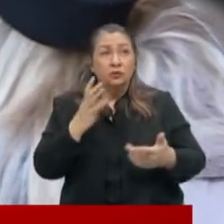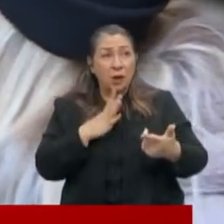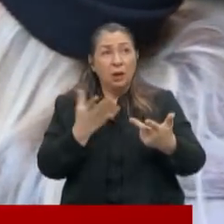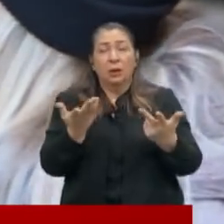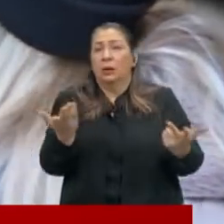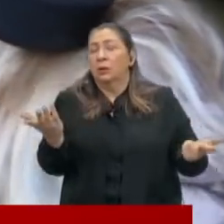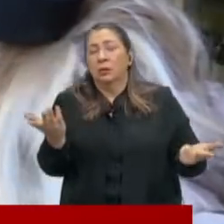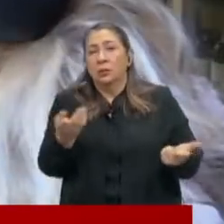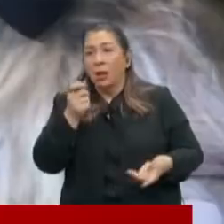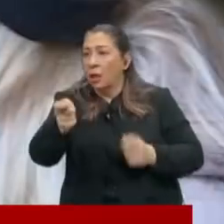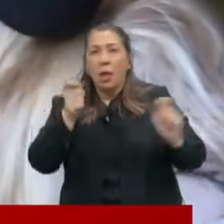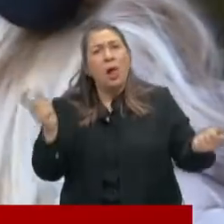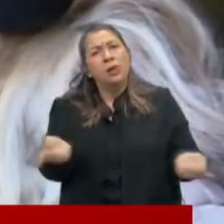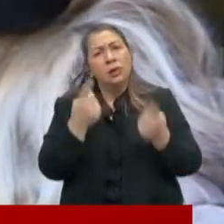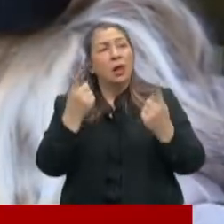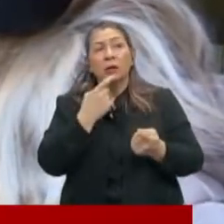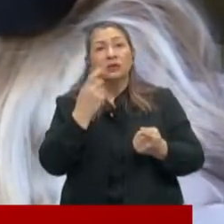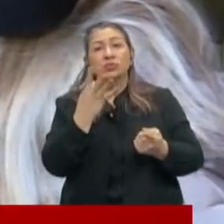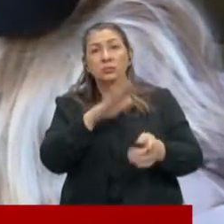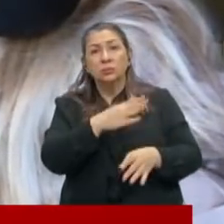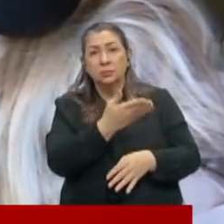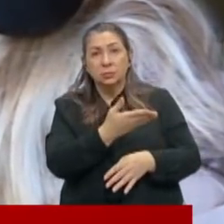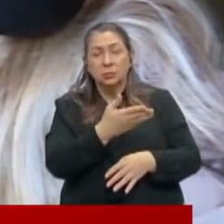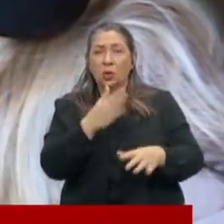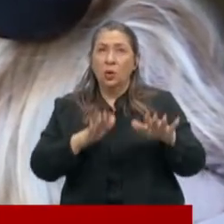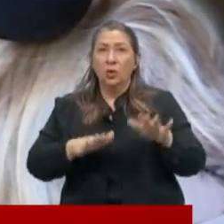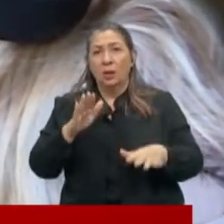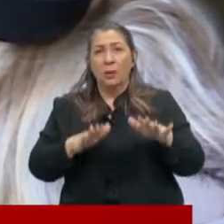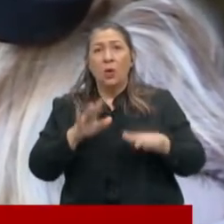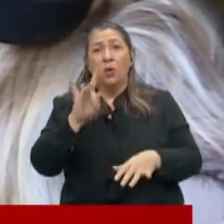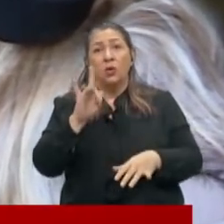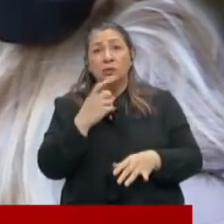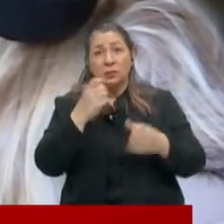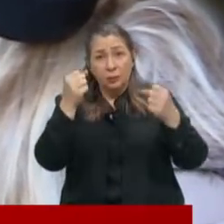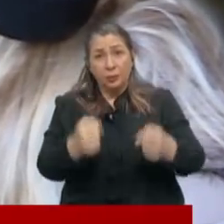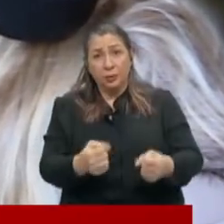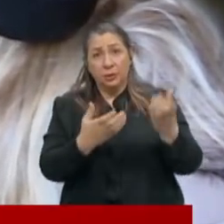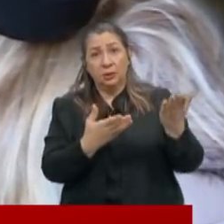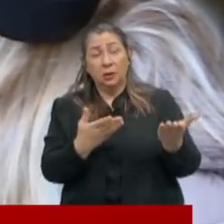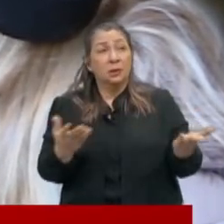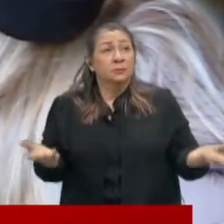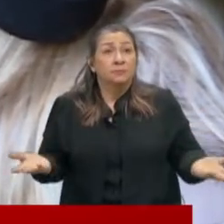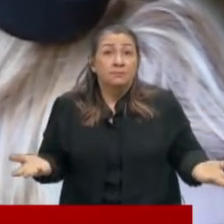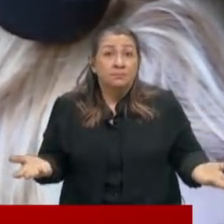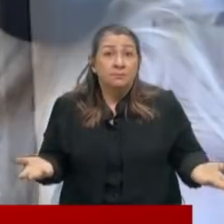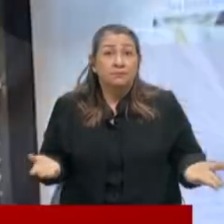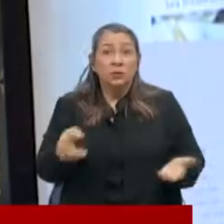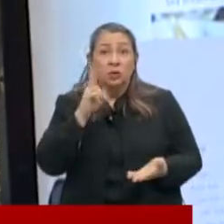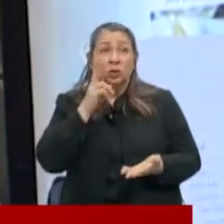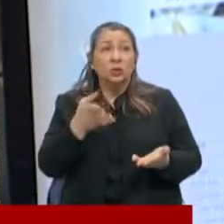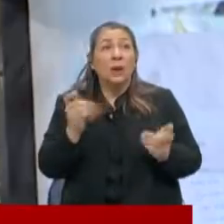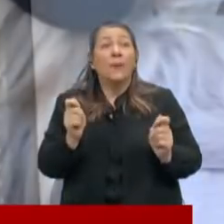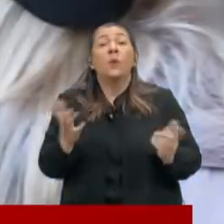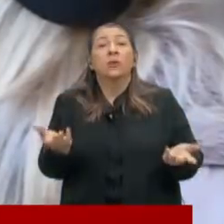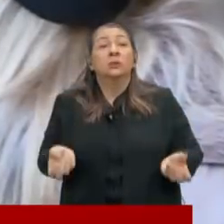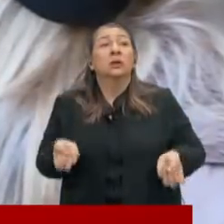vardır. Yatıramıyoruz yani. Kaç yıldır buradasınız? Aşağı yukarı 14 yıldır buradayız. Ama sondur bu.